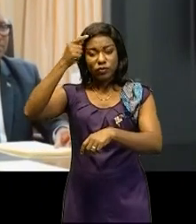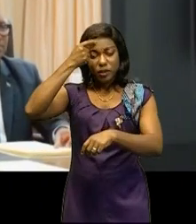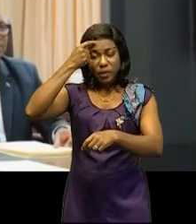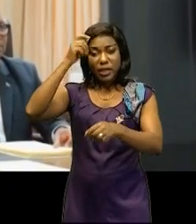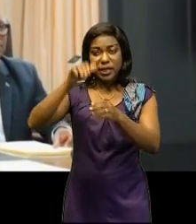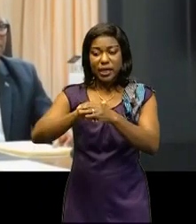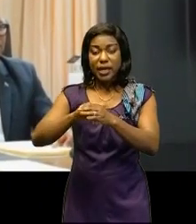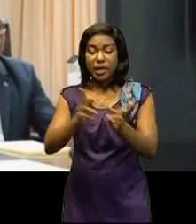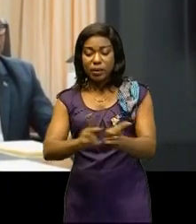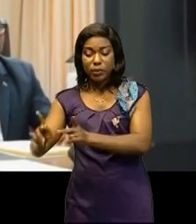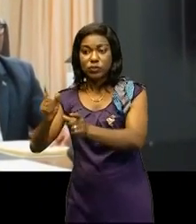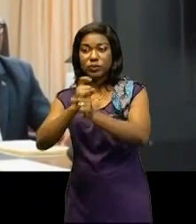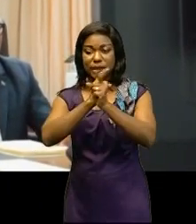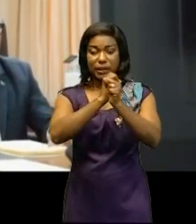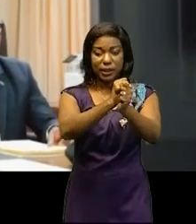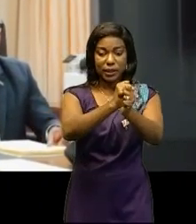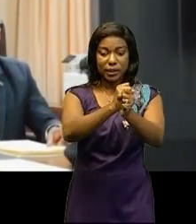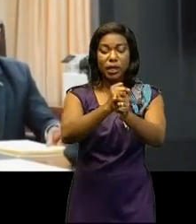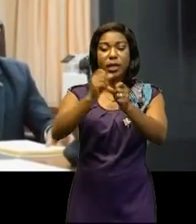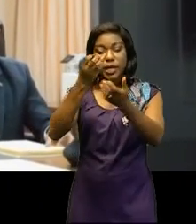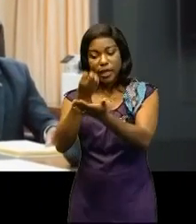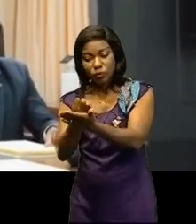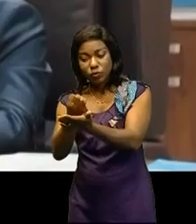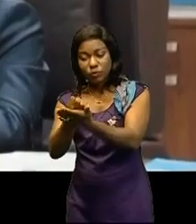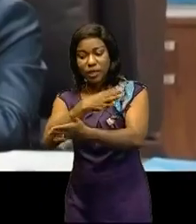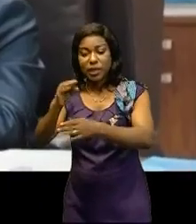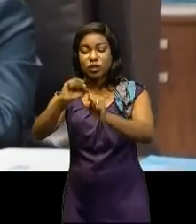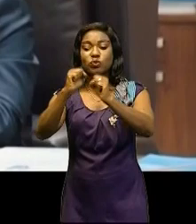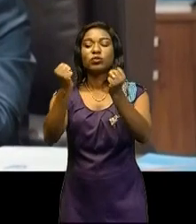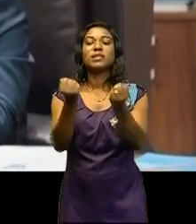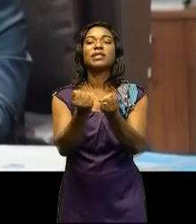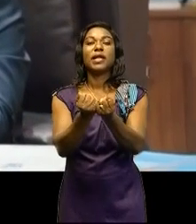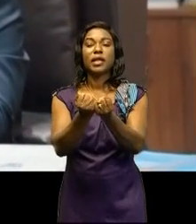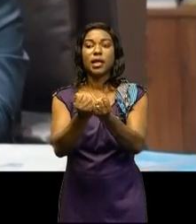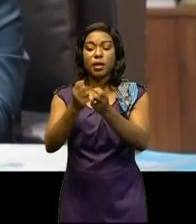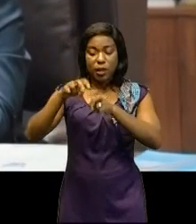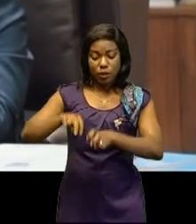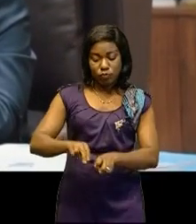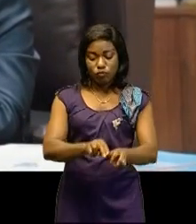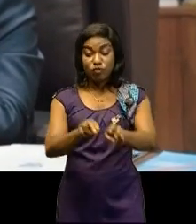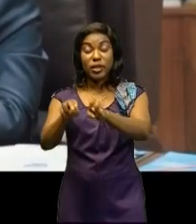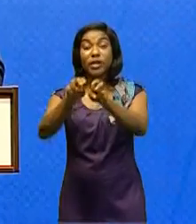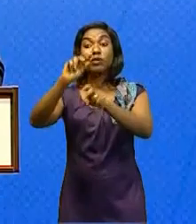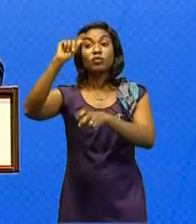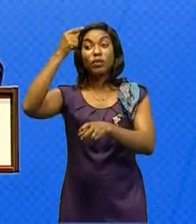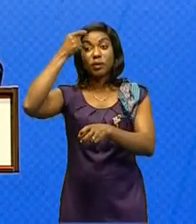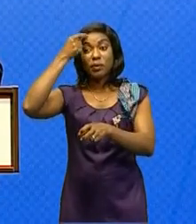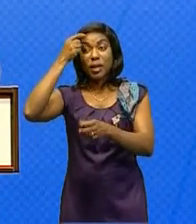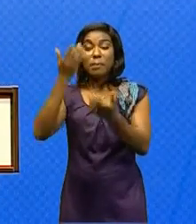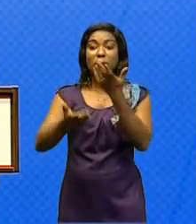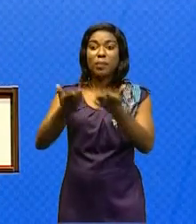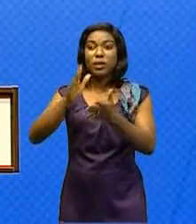le plan sécuritaire, économique que social. La stratégie du gouvernement face à cette